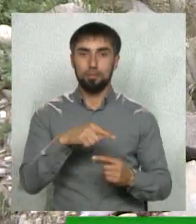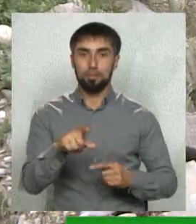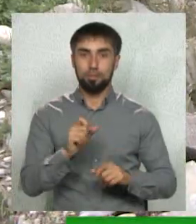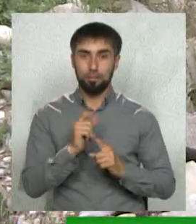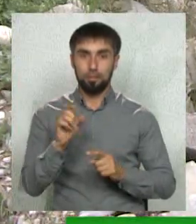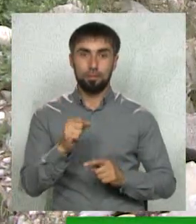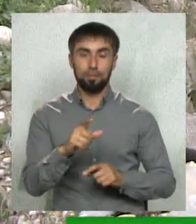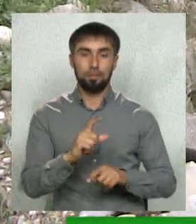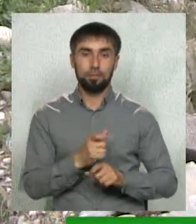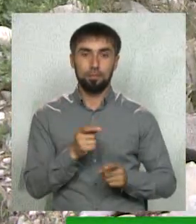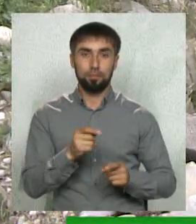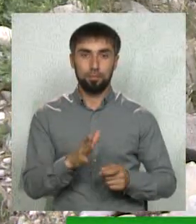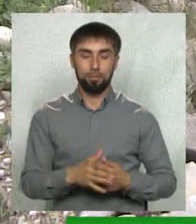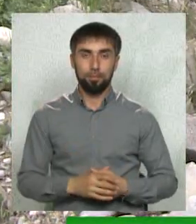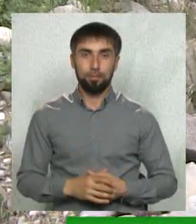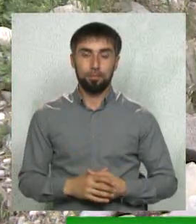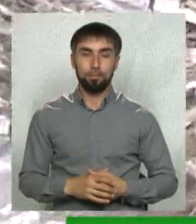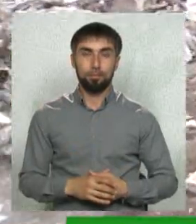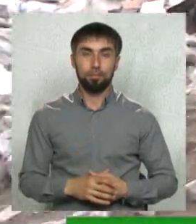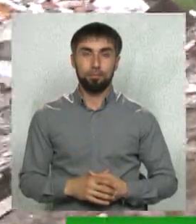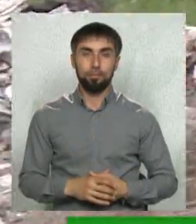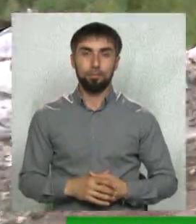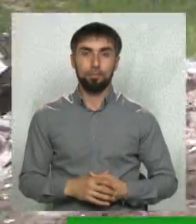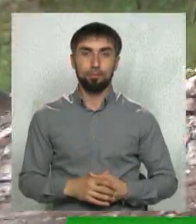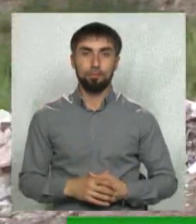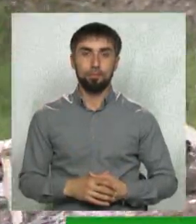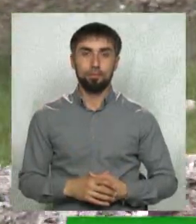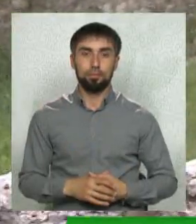кругу. Вот главный вопрос. Муслим Ганиев, Асхаб Белокиев, Новости 24.